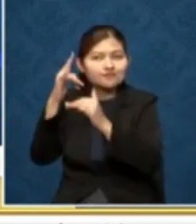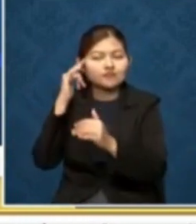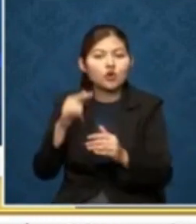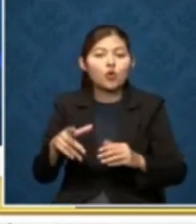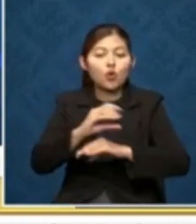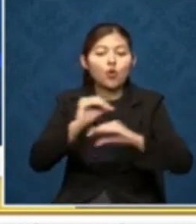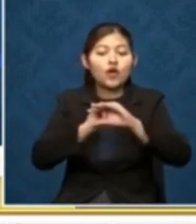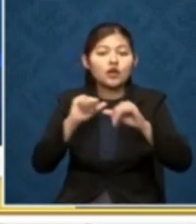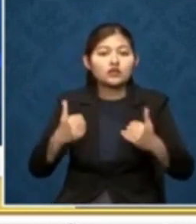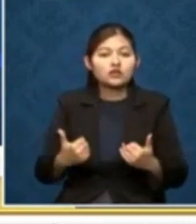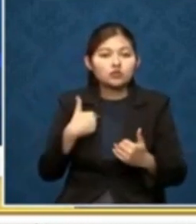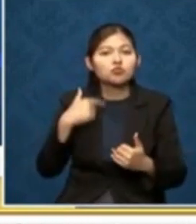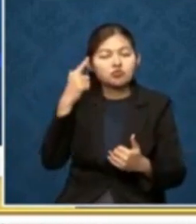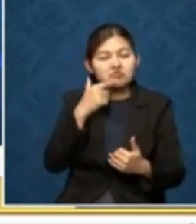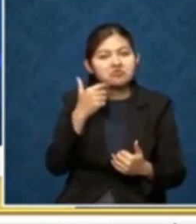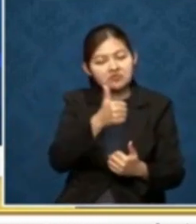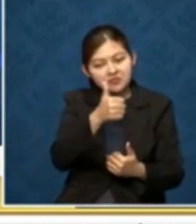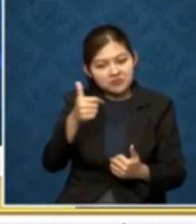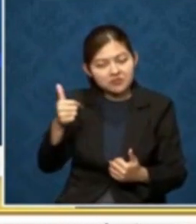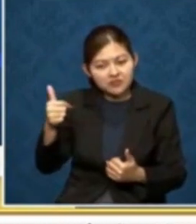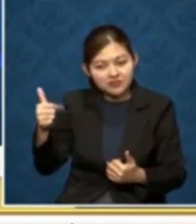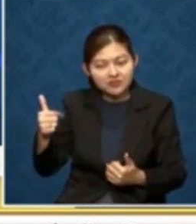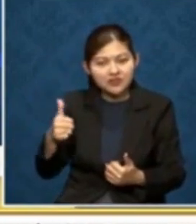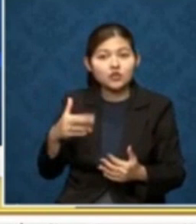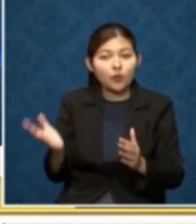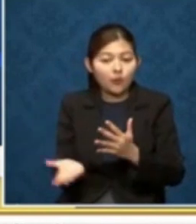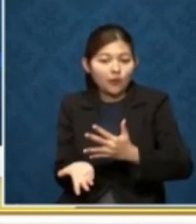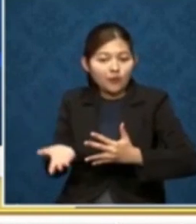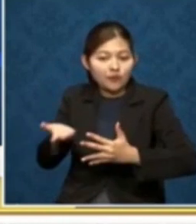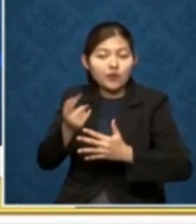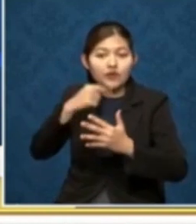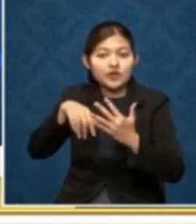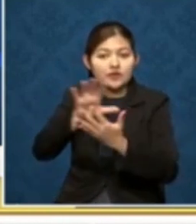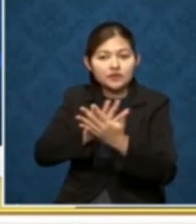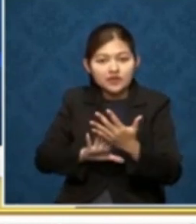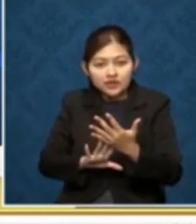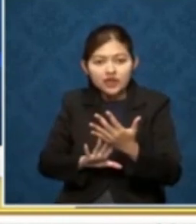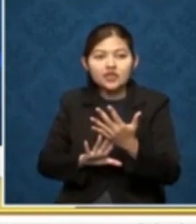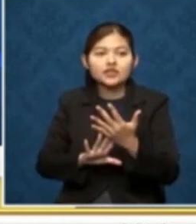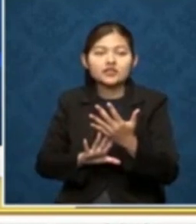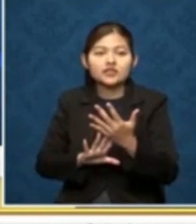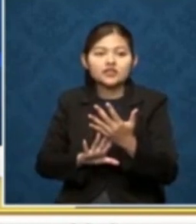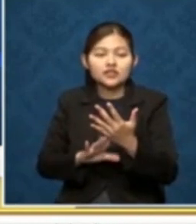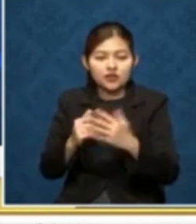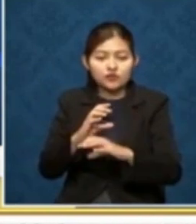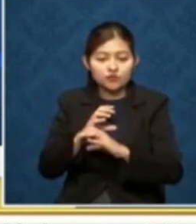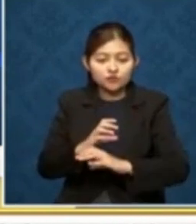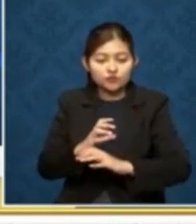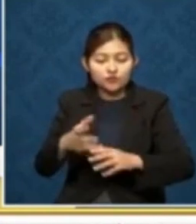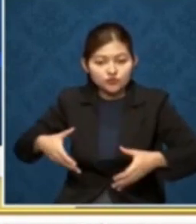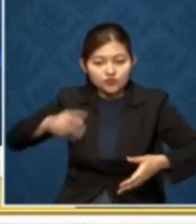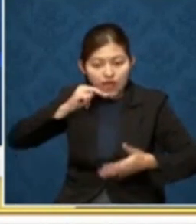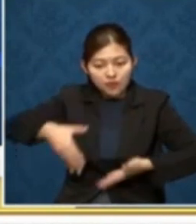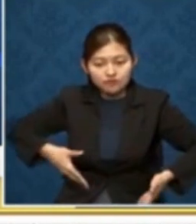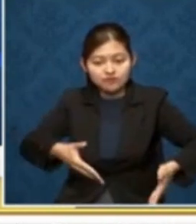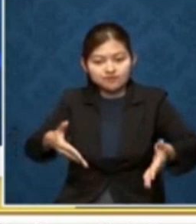ยค่ะมันเป็นความฝันที่สวยงามมากเลยนะคะคือต้องการจะยกระดับประเทศไทยสู่การเป็น transshipment ศูนย์กลางการขนส่งทางน้ำ